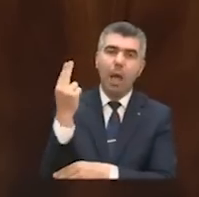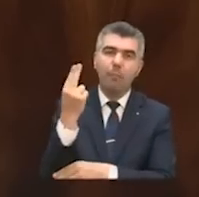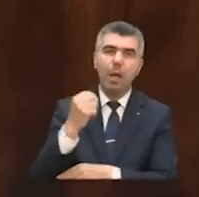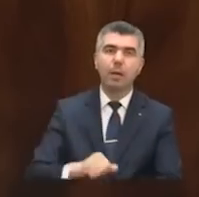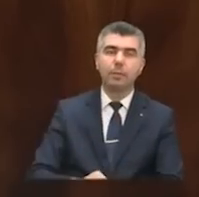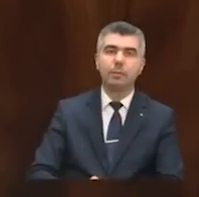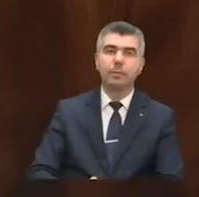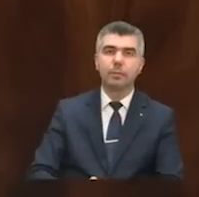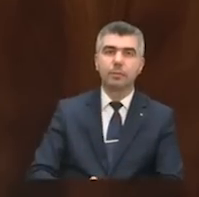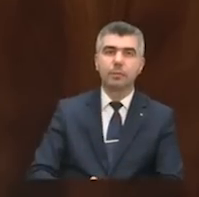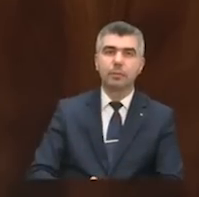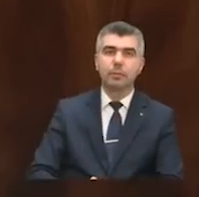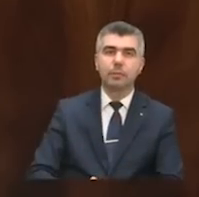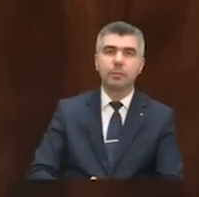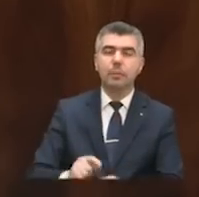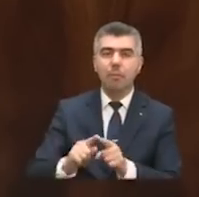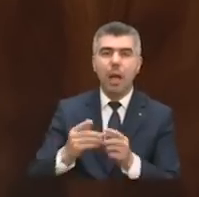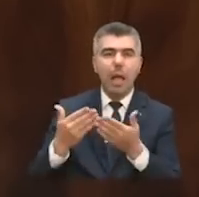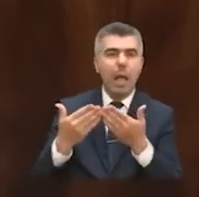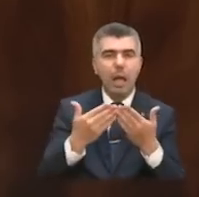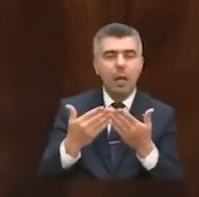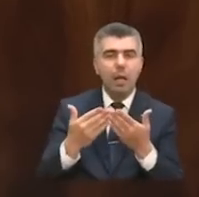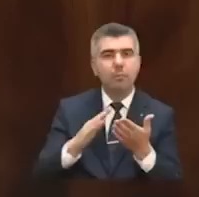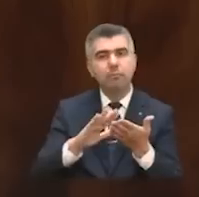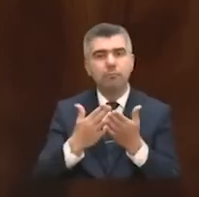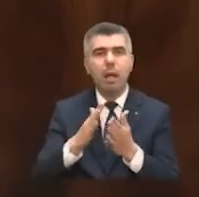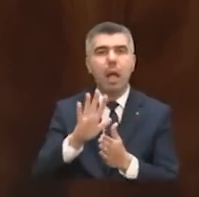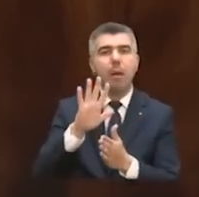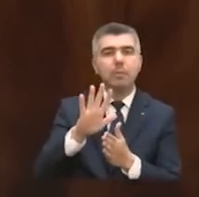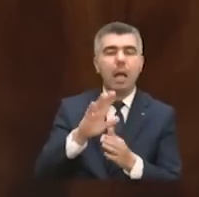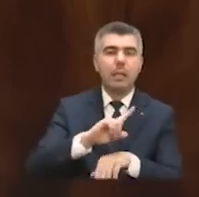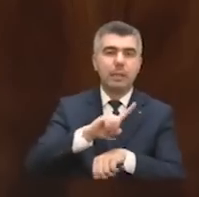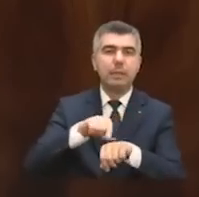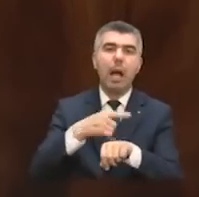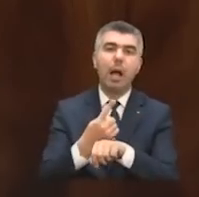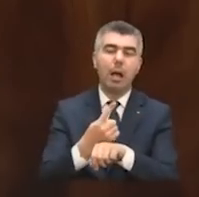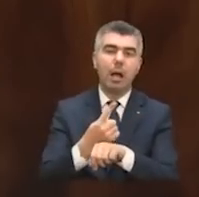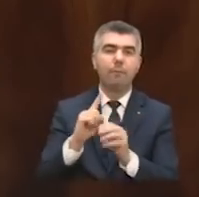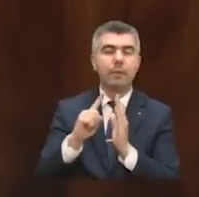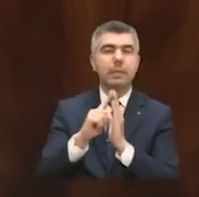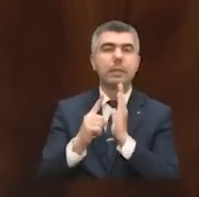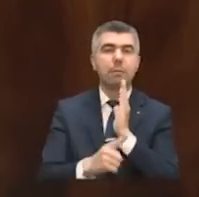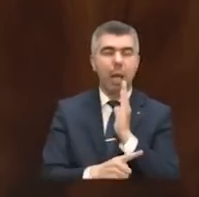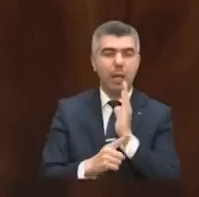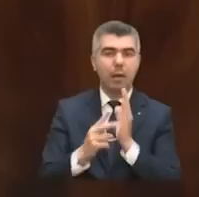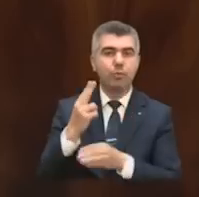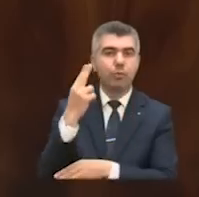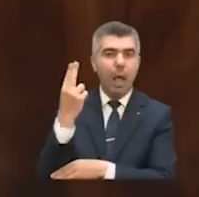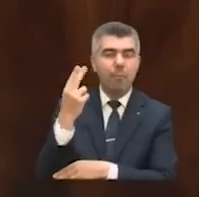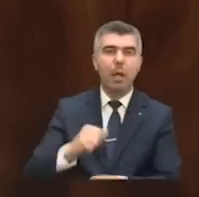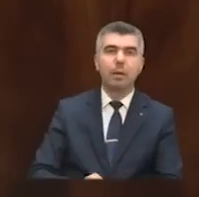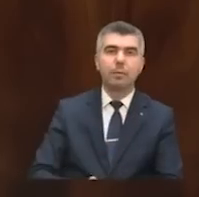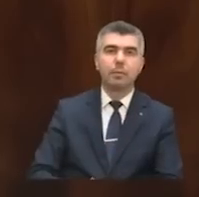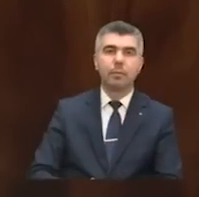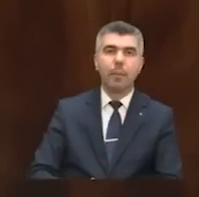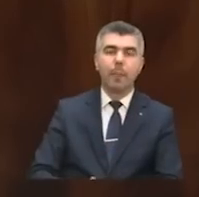غادي يحاولوا يقريو واحد 5 ديال السوايع في الاسبوع في الجامعات،